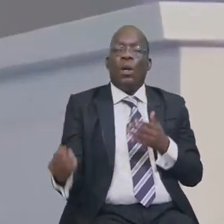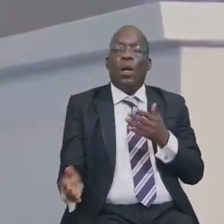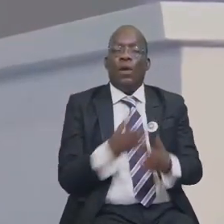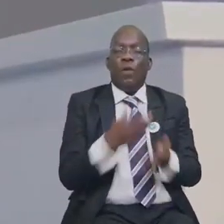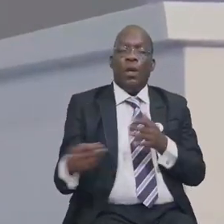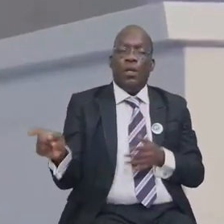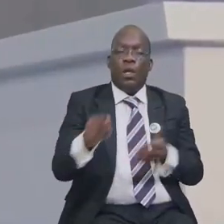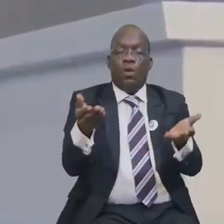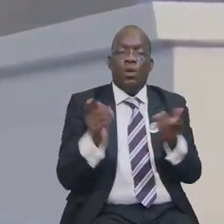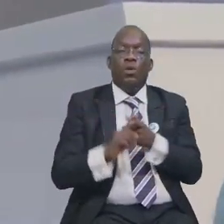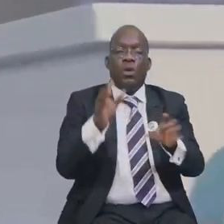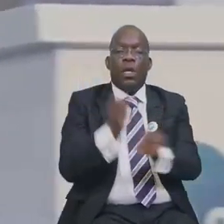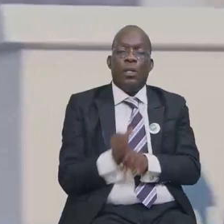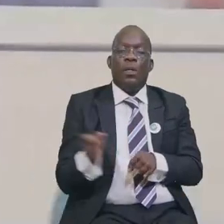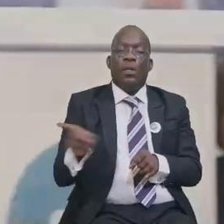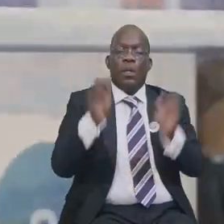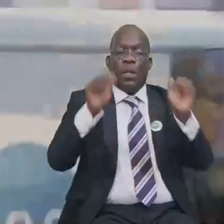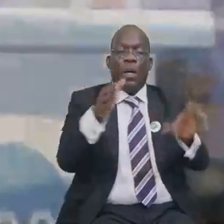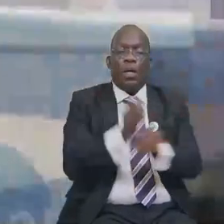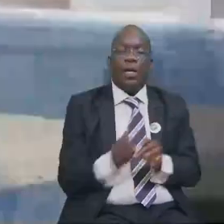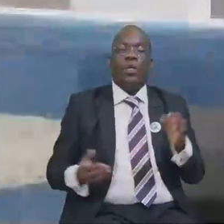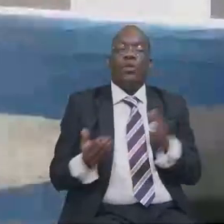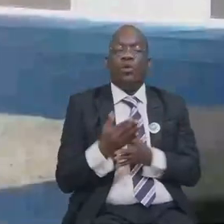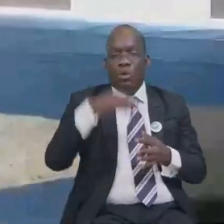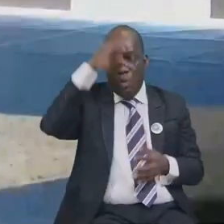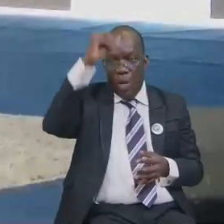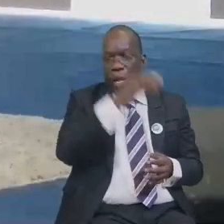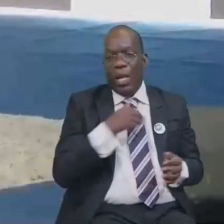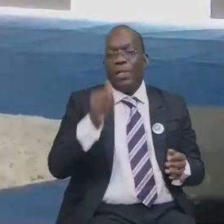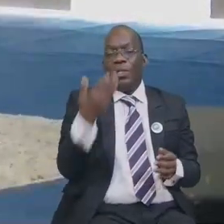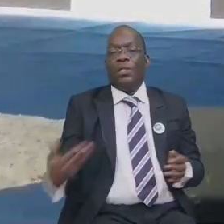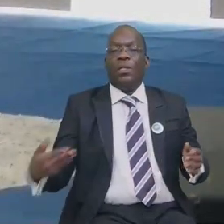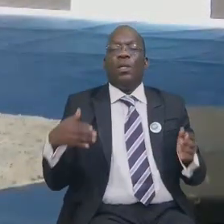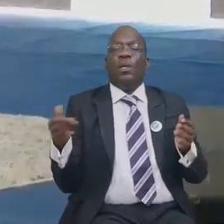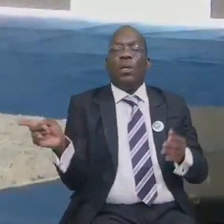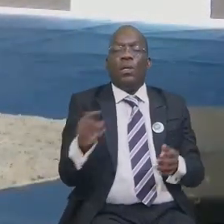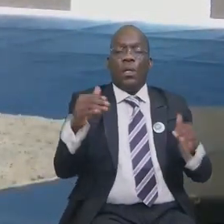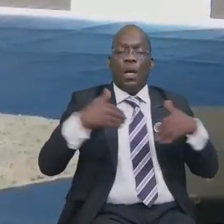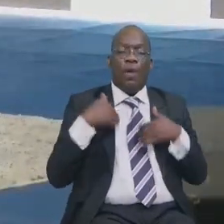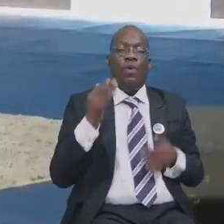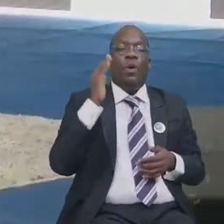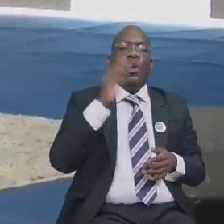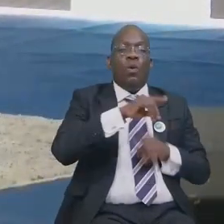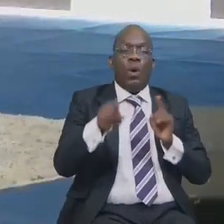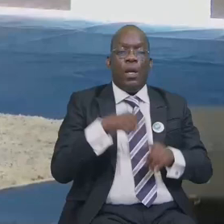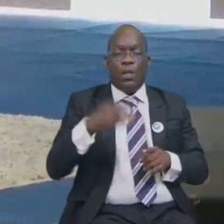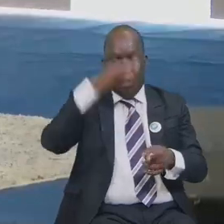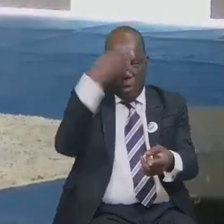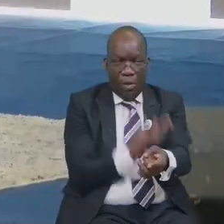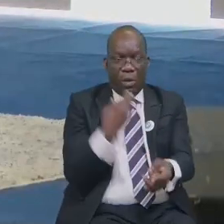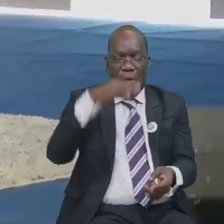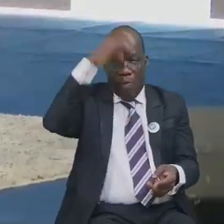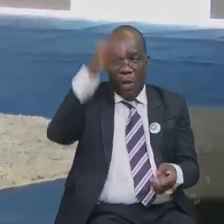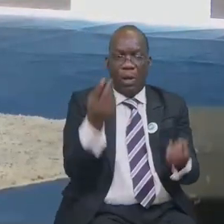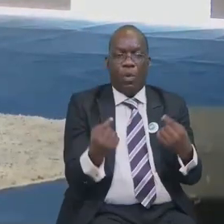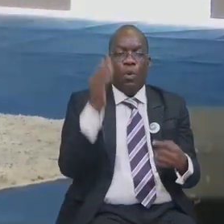les machines, alors ils n'ont plus besoin de miracles. Quand le Fils de l'homme viendra, trouvera-t-il la foi sur la terre? Je prie